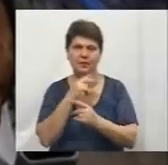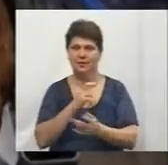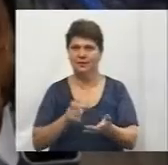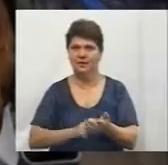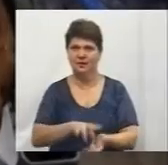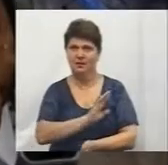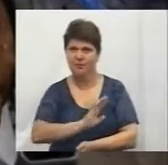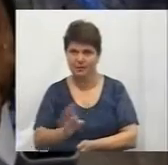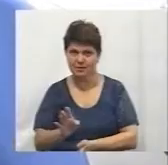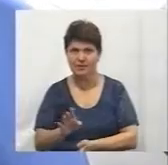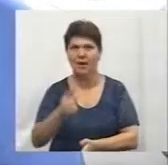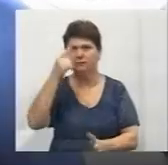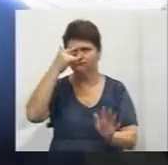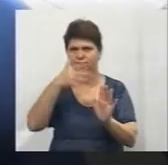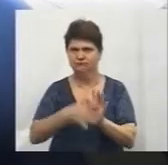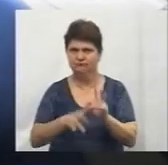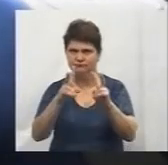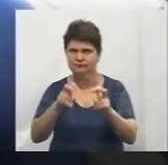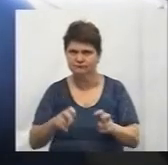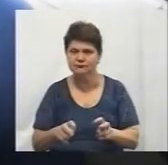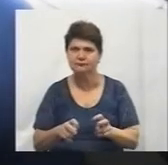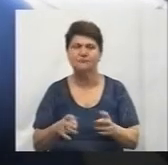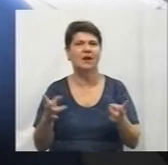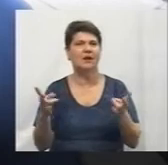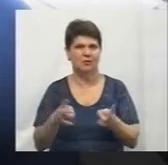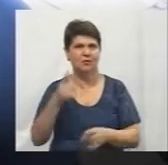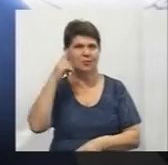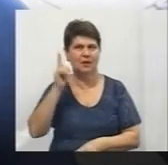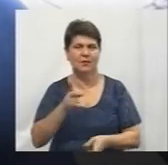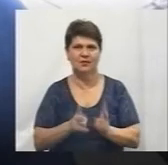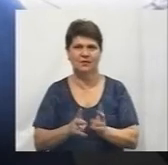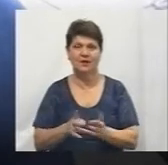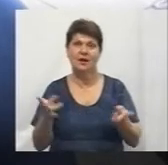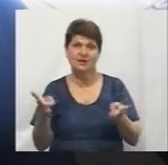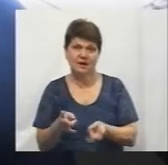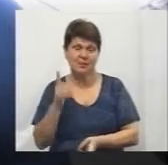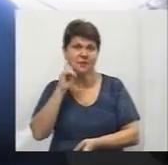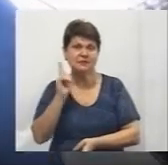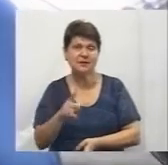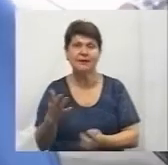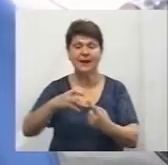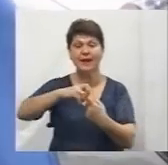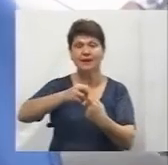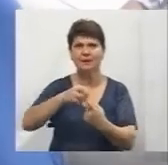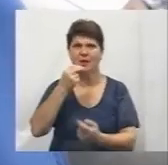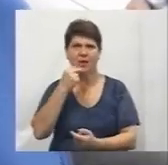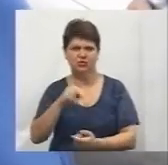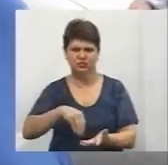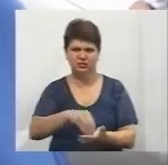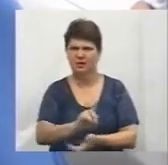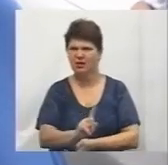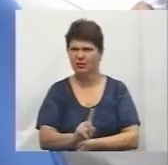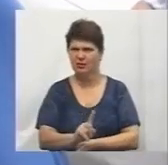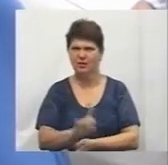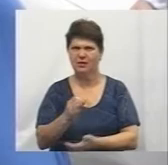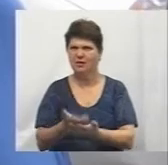вміє готувати. Потрібно знати, які це гриби. От. Якщо не знаєш гриб, то краще його не брати і